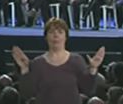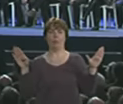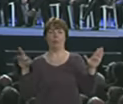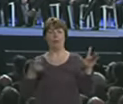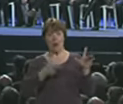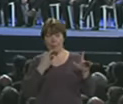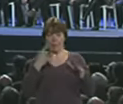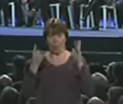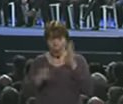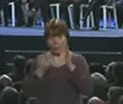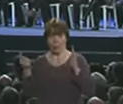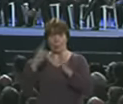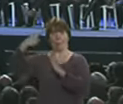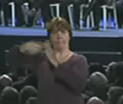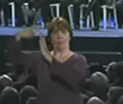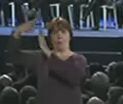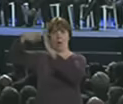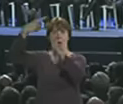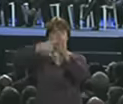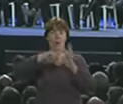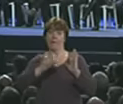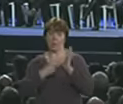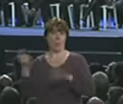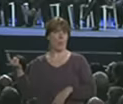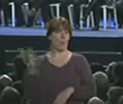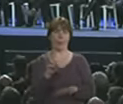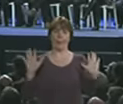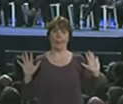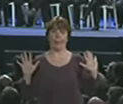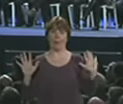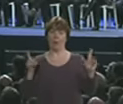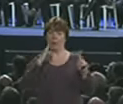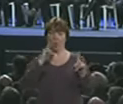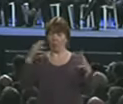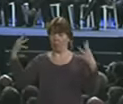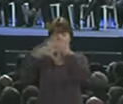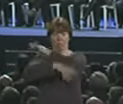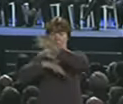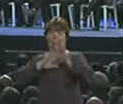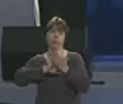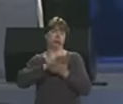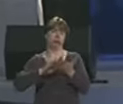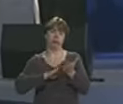parliez des frontières et que vous mettiez des barrières, des frontières, parce que tout ne se vaut pas.